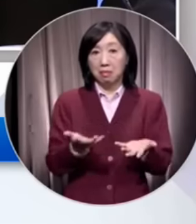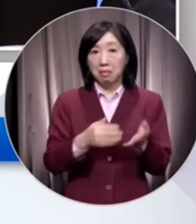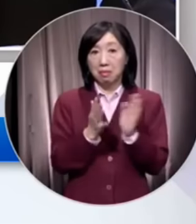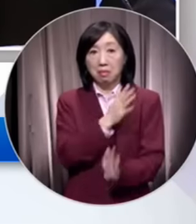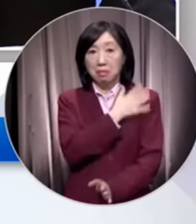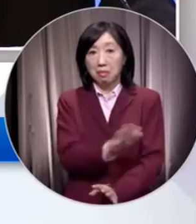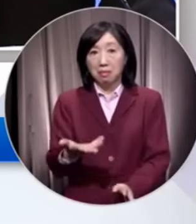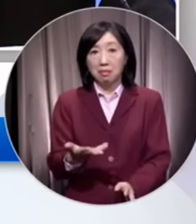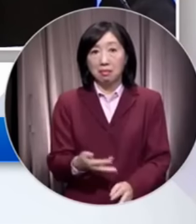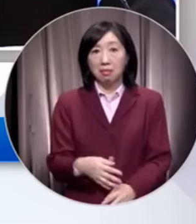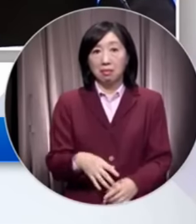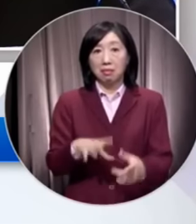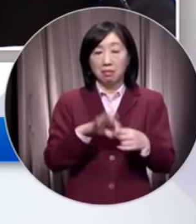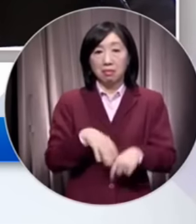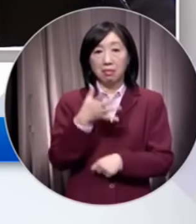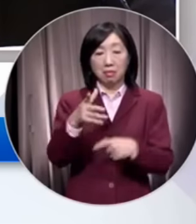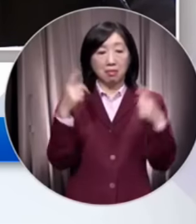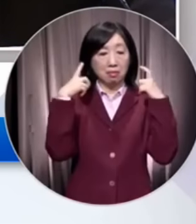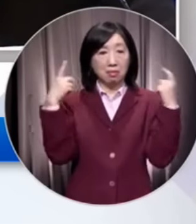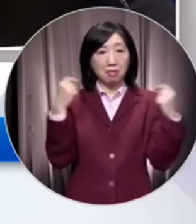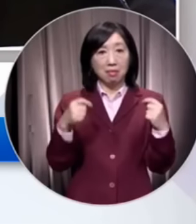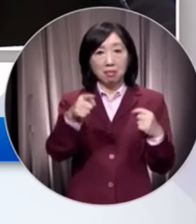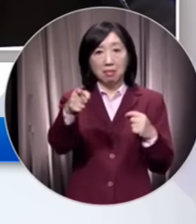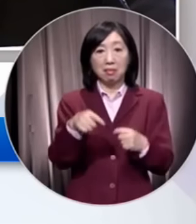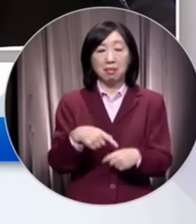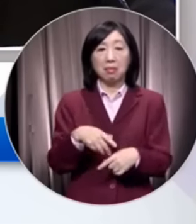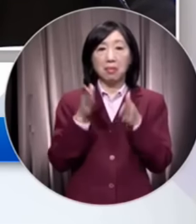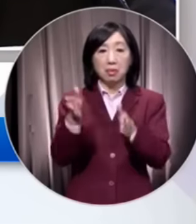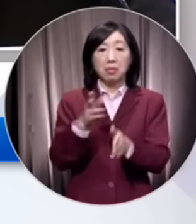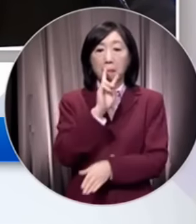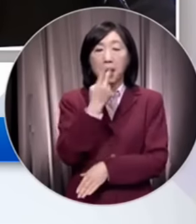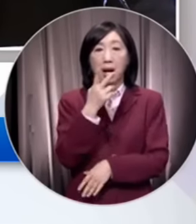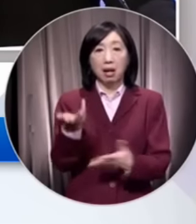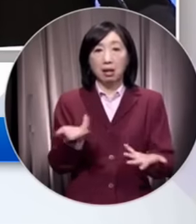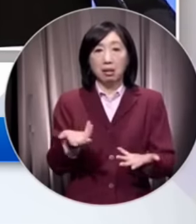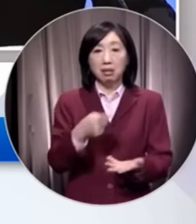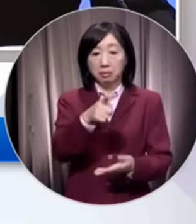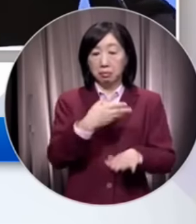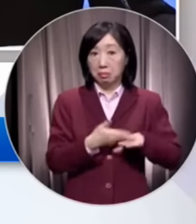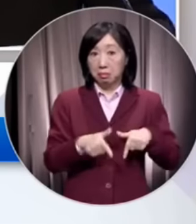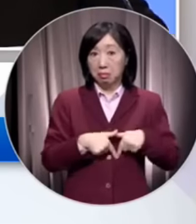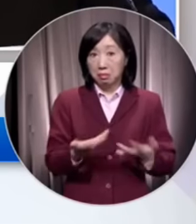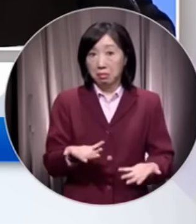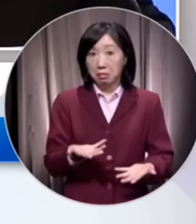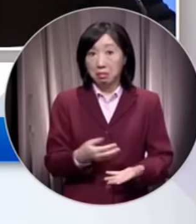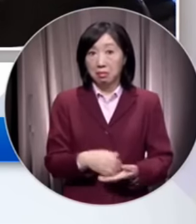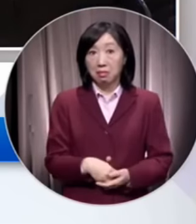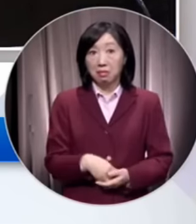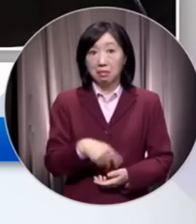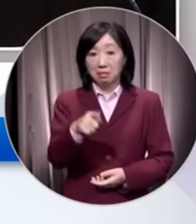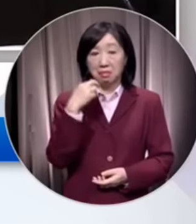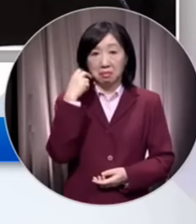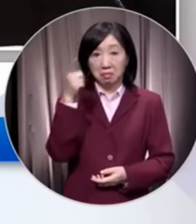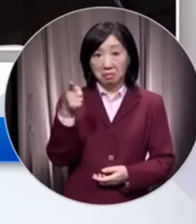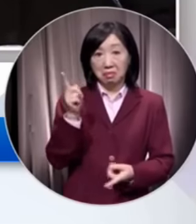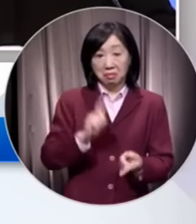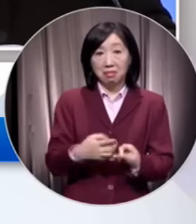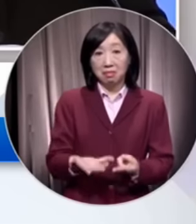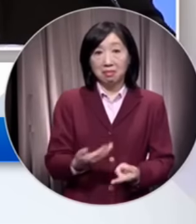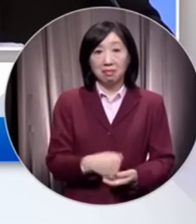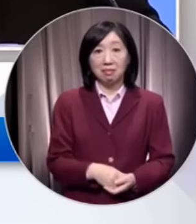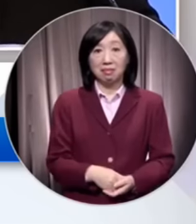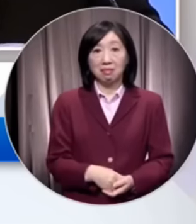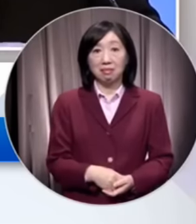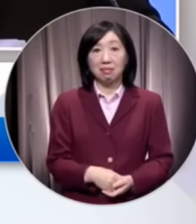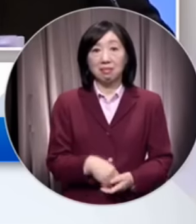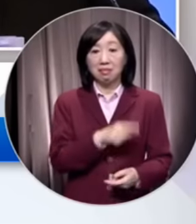教一下，对于这样不沟通就急转弯的一个决策模式，你放心这样子的鹰派决策模式吗？